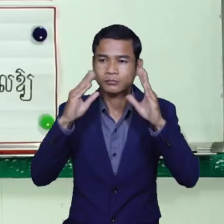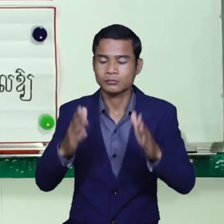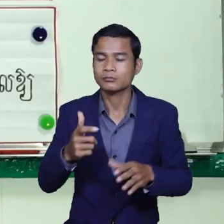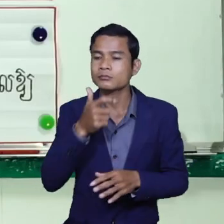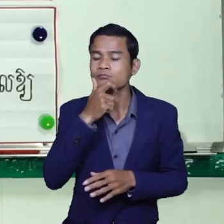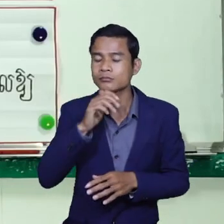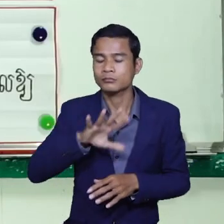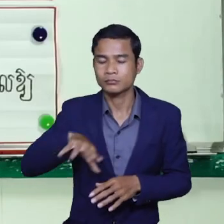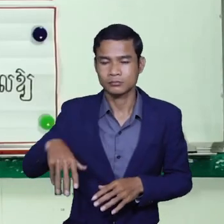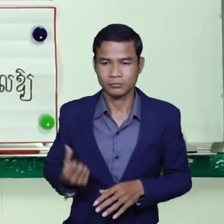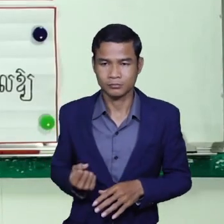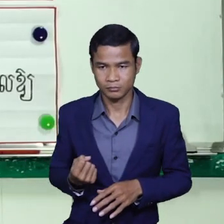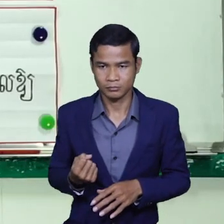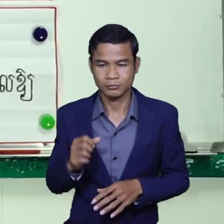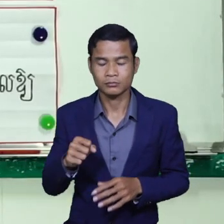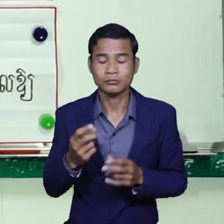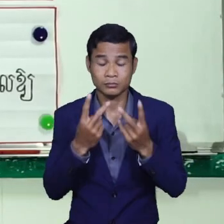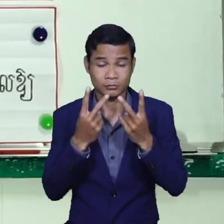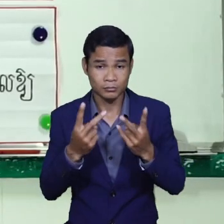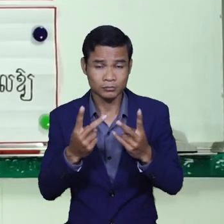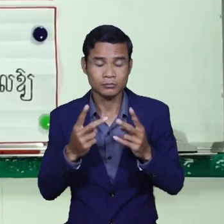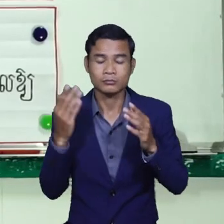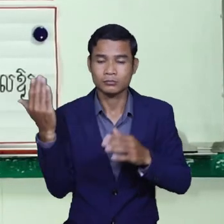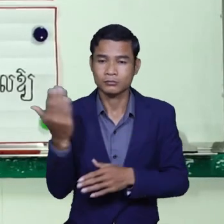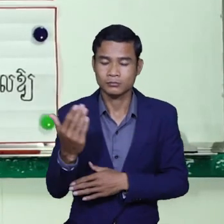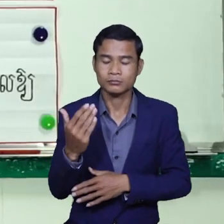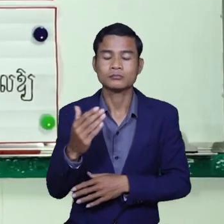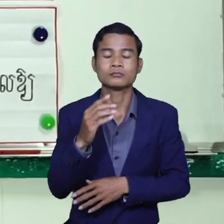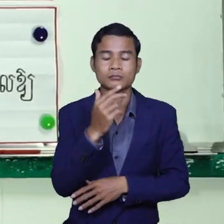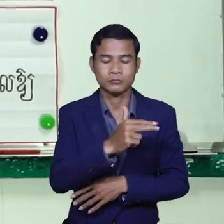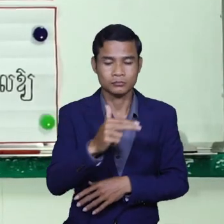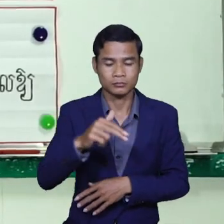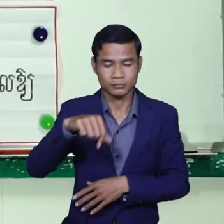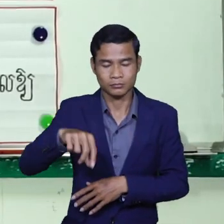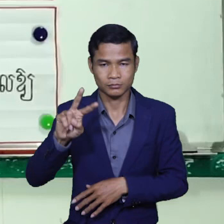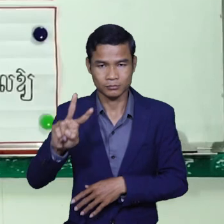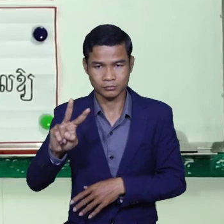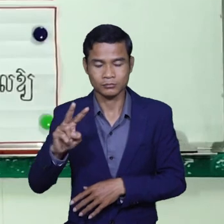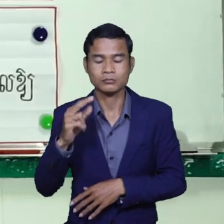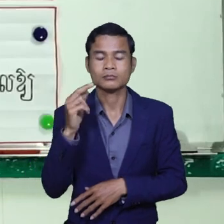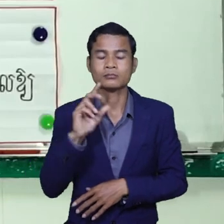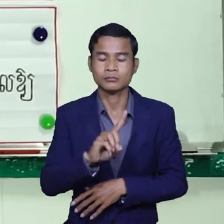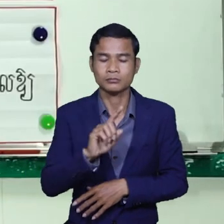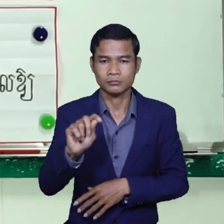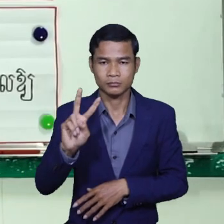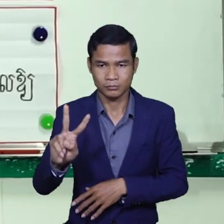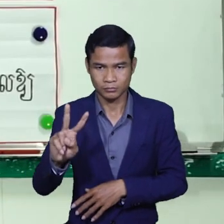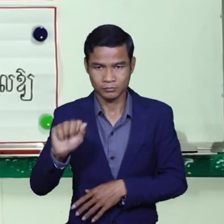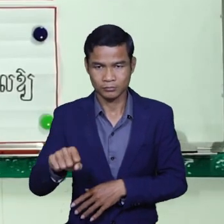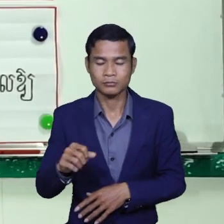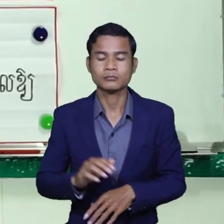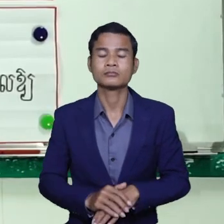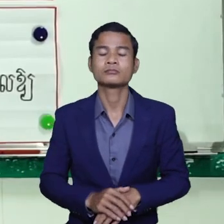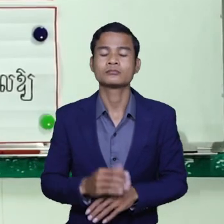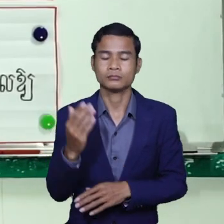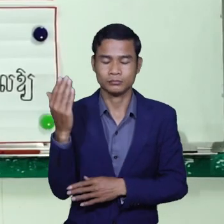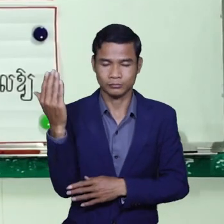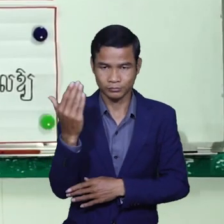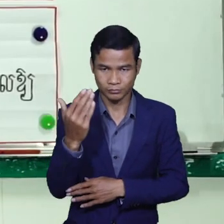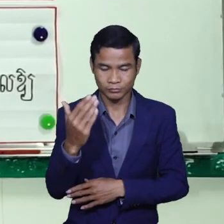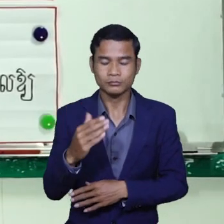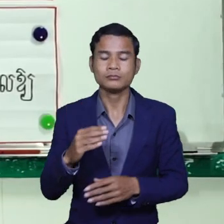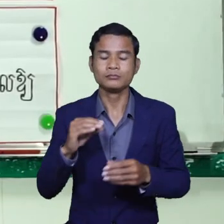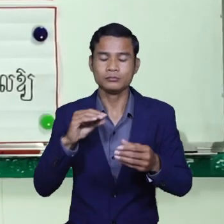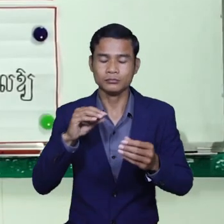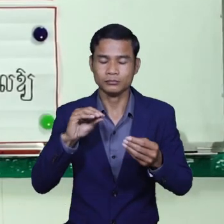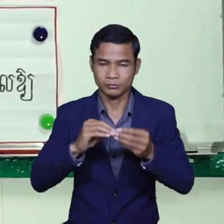đĩa chà rứa của con ai tè xa lá tam rì dạ tù rù tùa tô tô cò pí chà tù rù tùa đại chú đi thị ví chà tù rù tùa